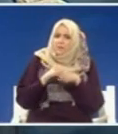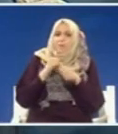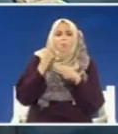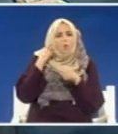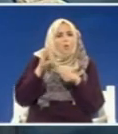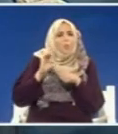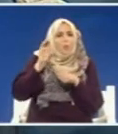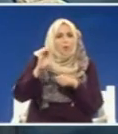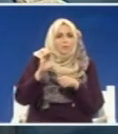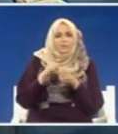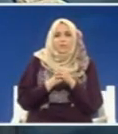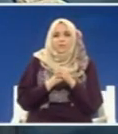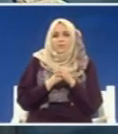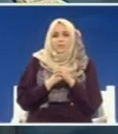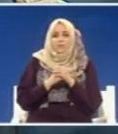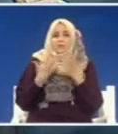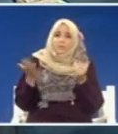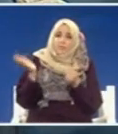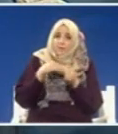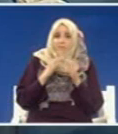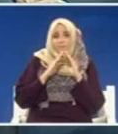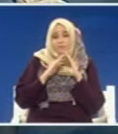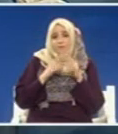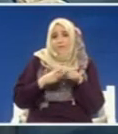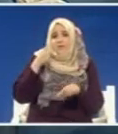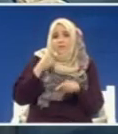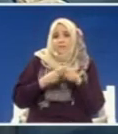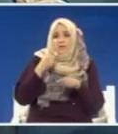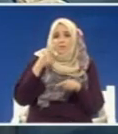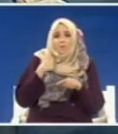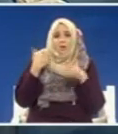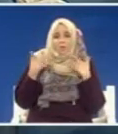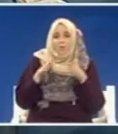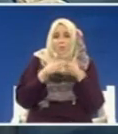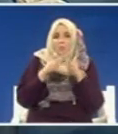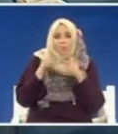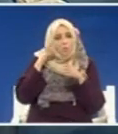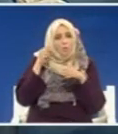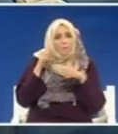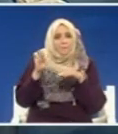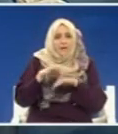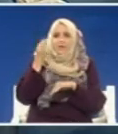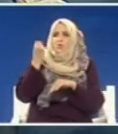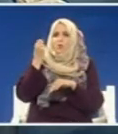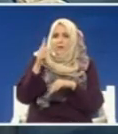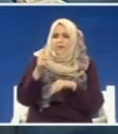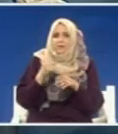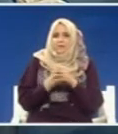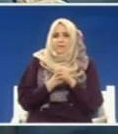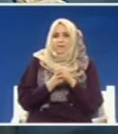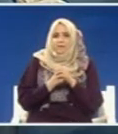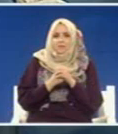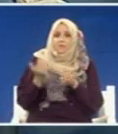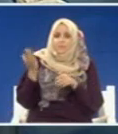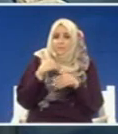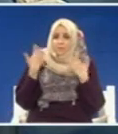وفتح، ومن بعد كي قعدت نقول يا ودي ها راح نكملوا باش نديروا، وانا درت الدوموند نتاعي تاع المغياج وخرج لي الاوكي وكل شيء، يا ودي